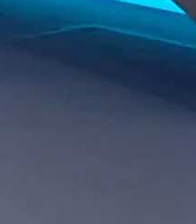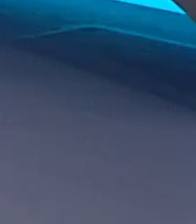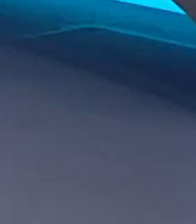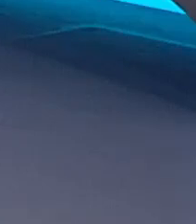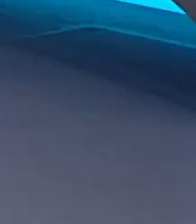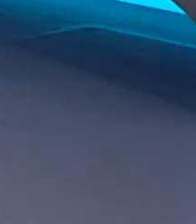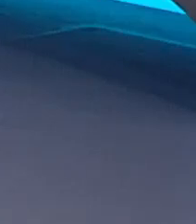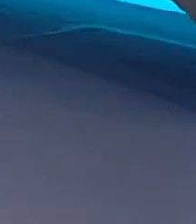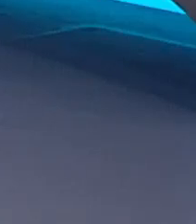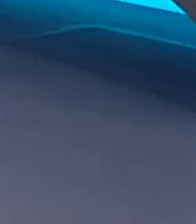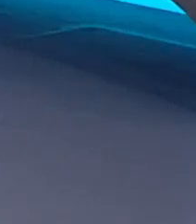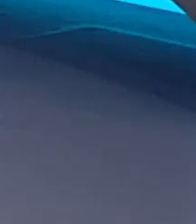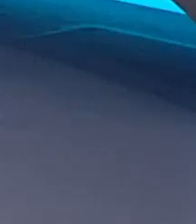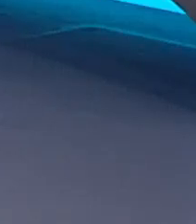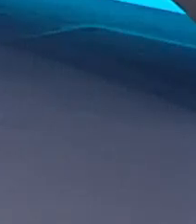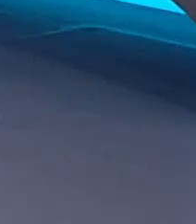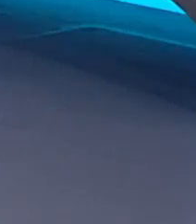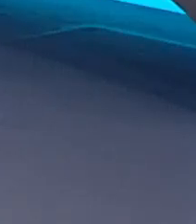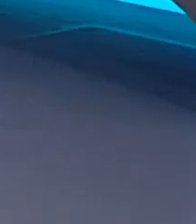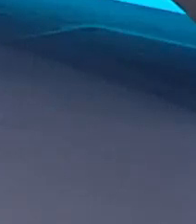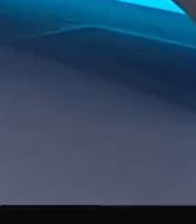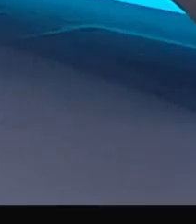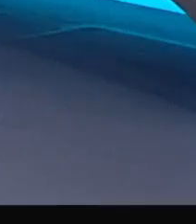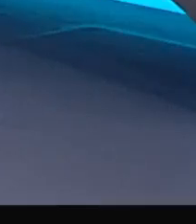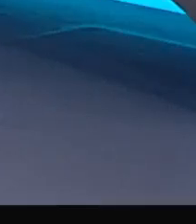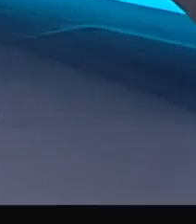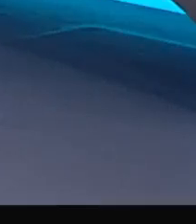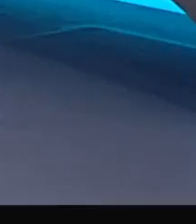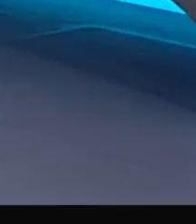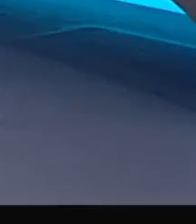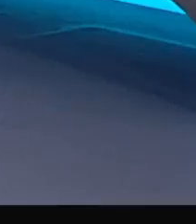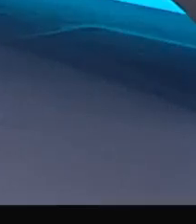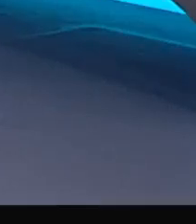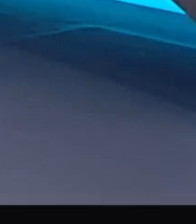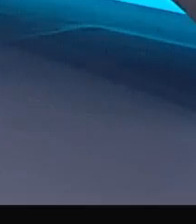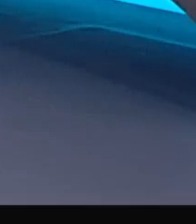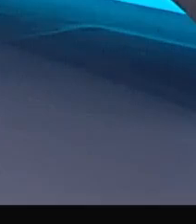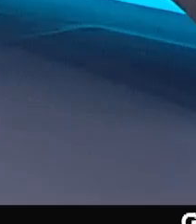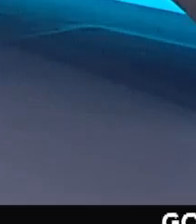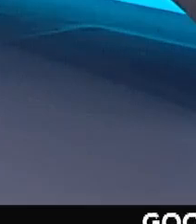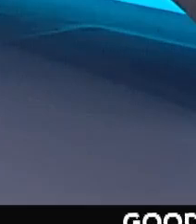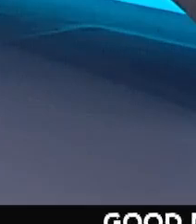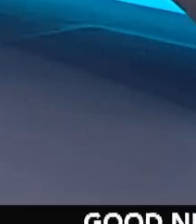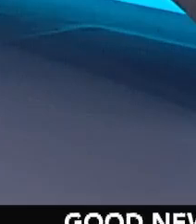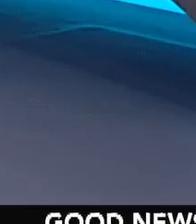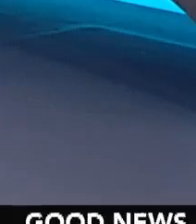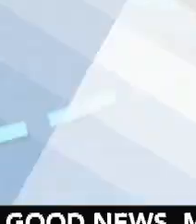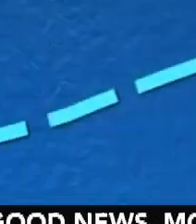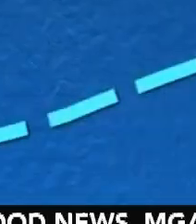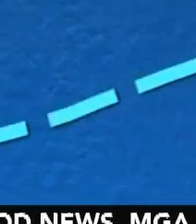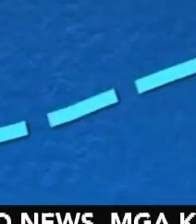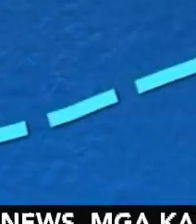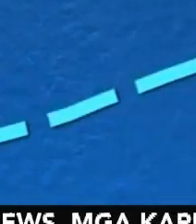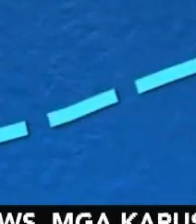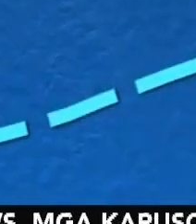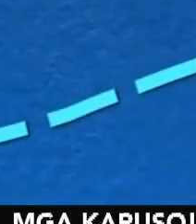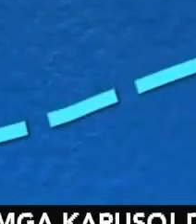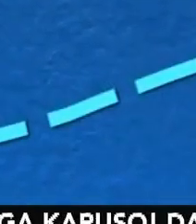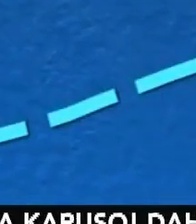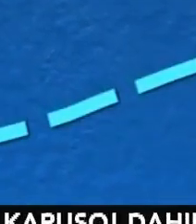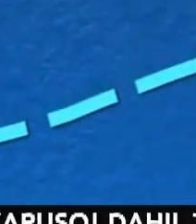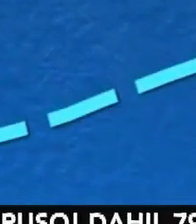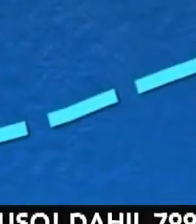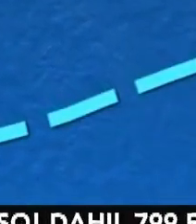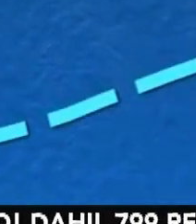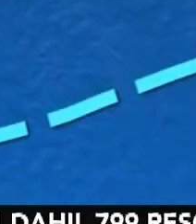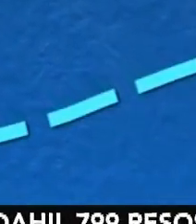Mga kapuso, magiging maulan pa rin bukas, kaya huwag kalimutan ang iyong mga panangga sa ulan kapag lalabas ng bahay. Ayon sa PAGASA,